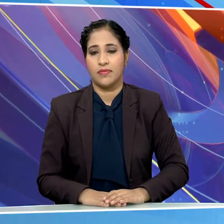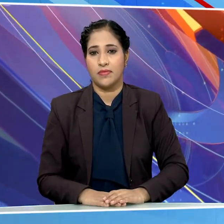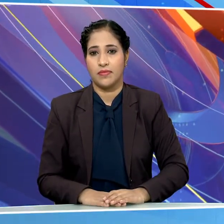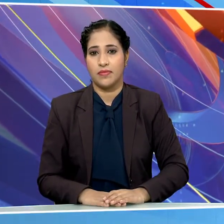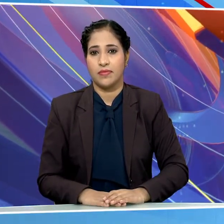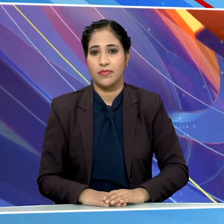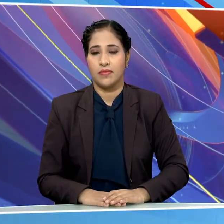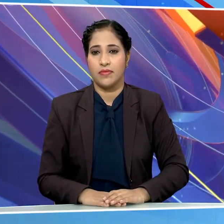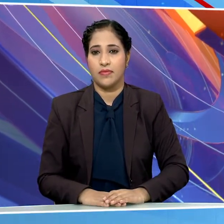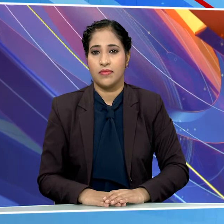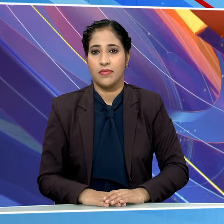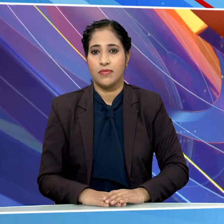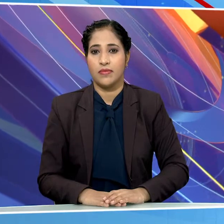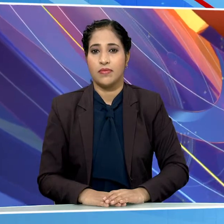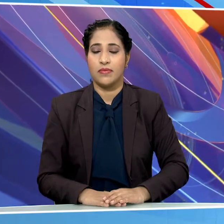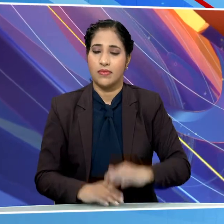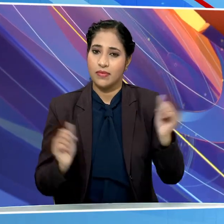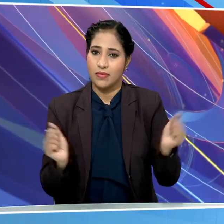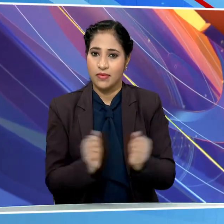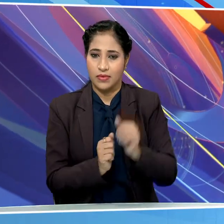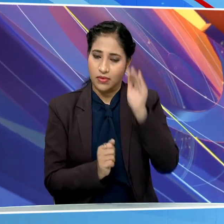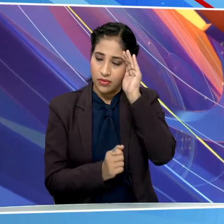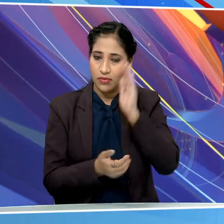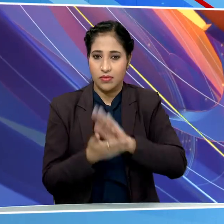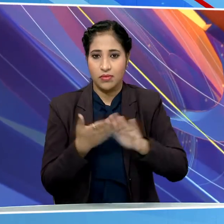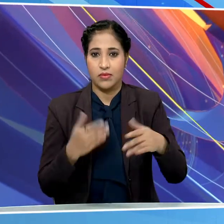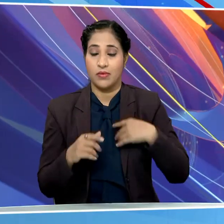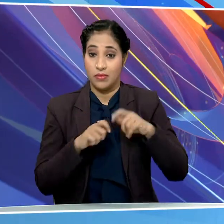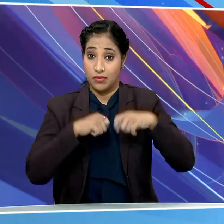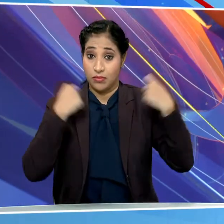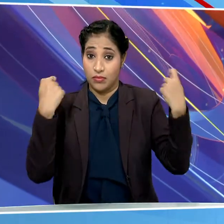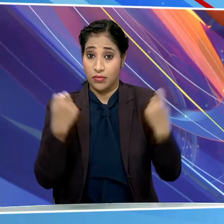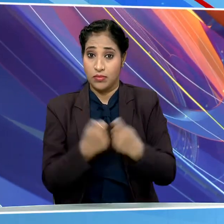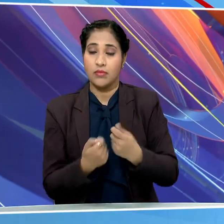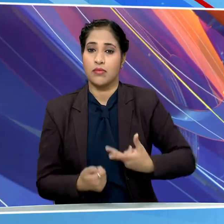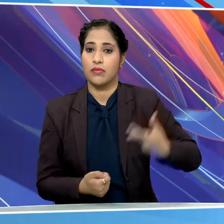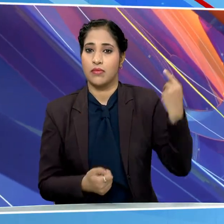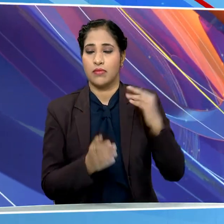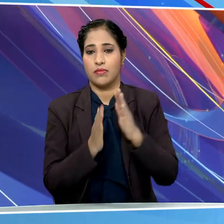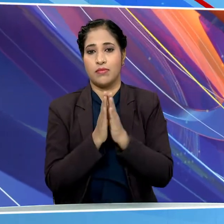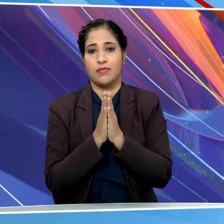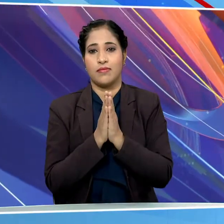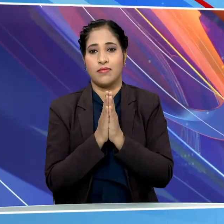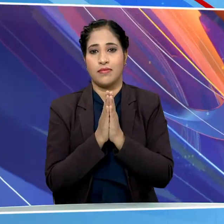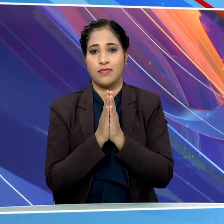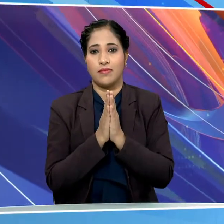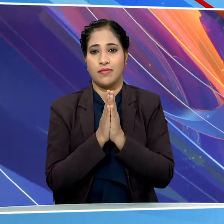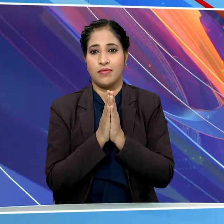और इसी के साथ फिलहाल इतना ही. हमारी पूरी टीम को दीजिए इजाजत. नमस्कार.